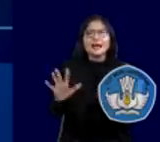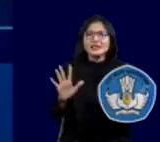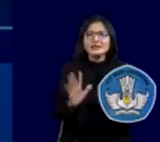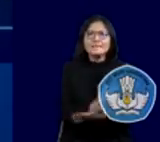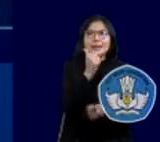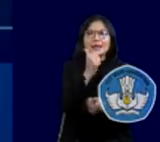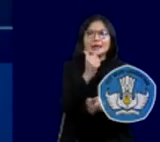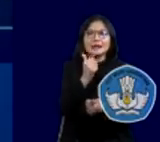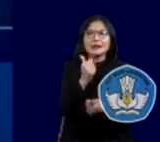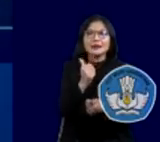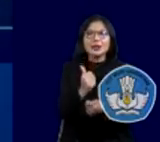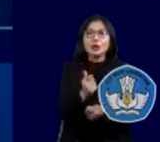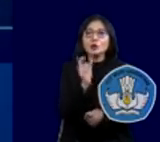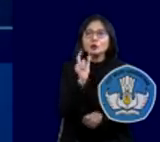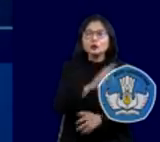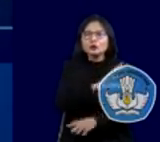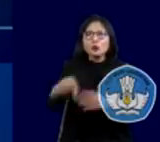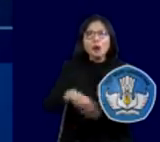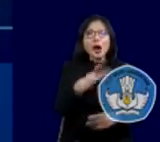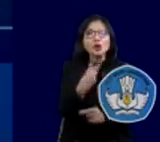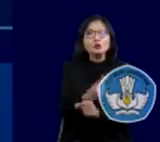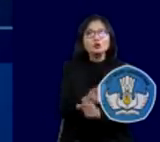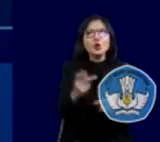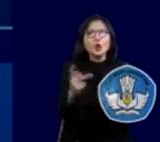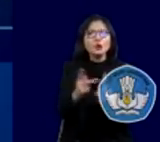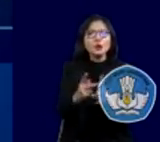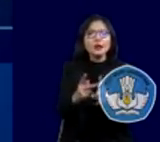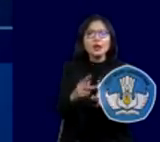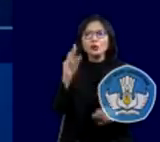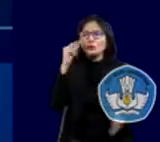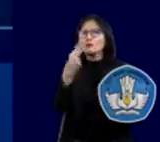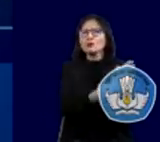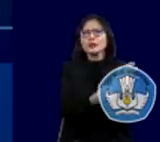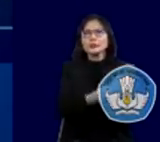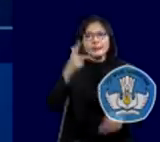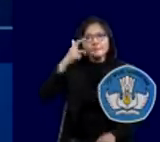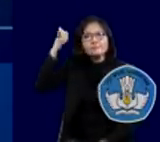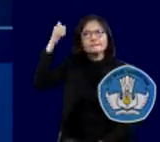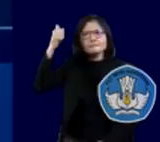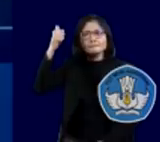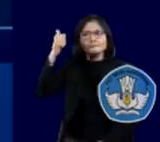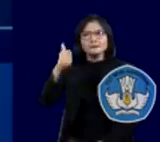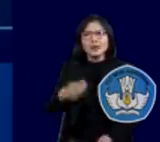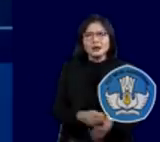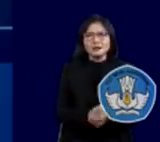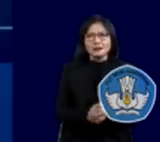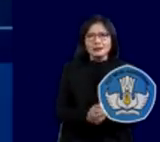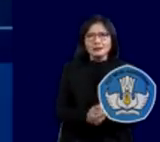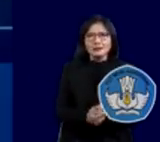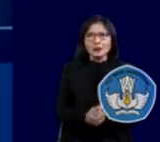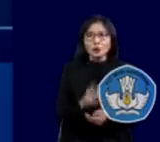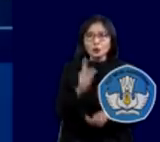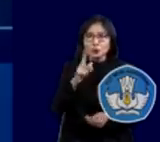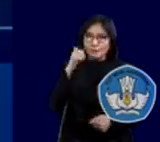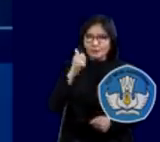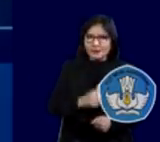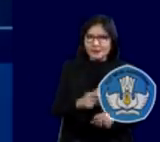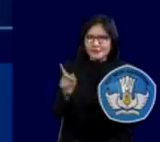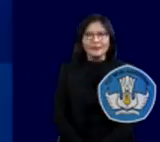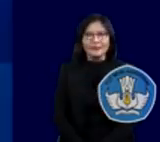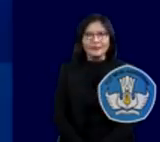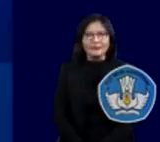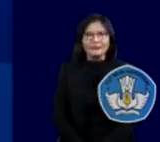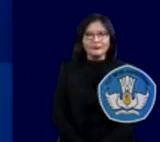kesempatan yang adil untuk semua guru honorer membuktikan kehandalannya, membuktikan kompetensinya untuk bisa menjadi